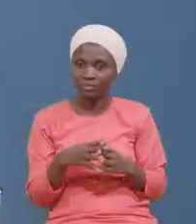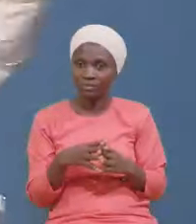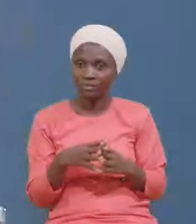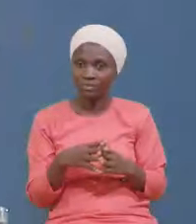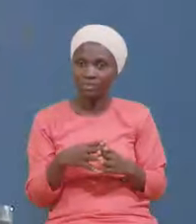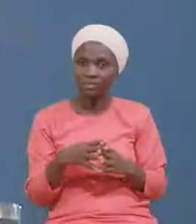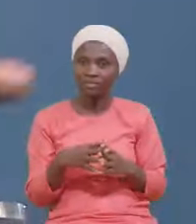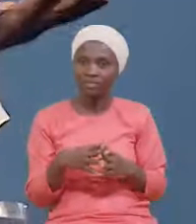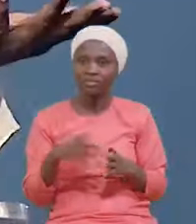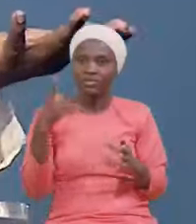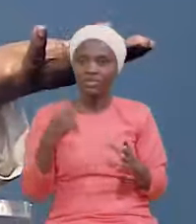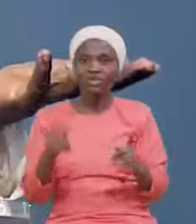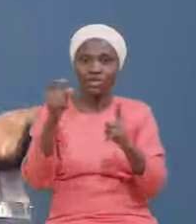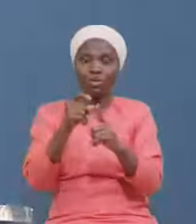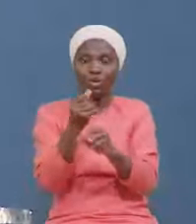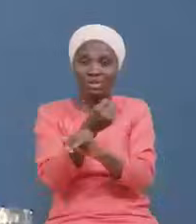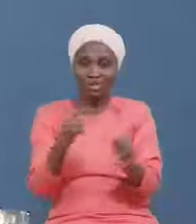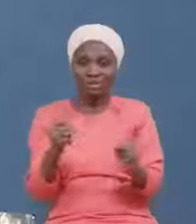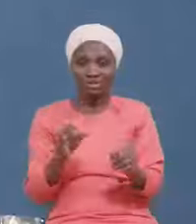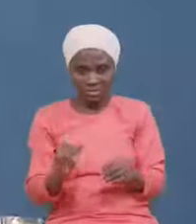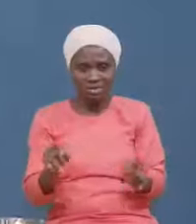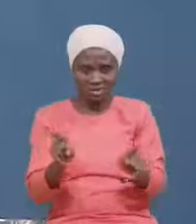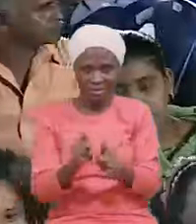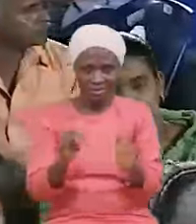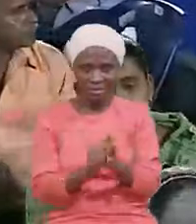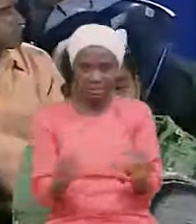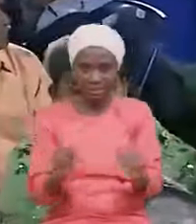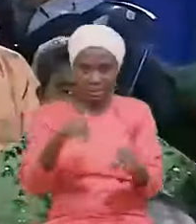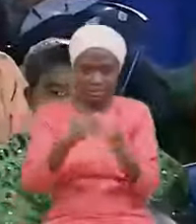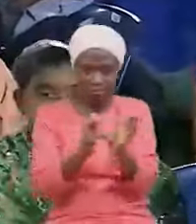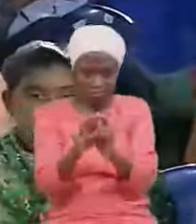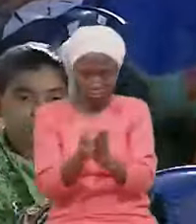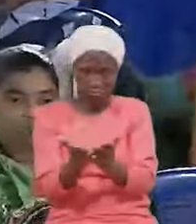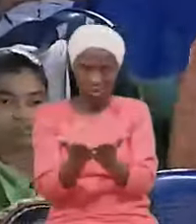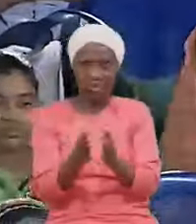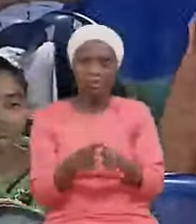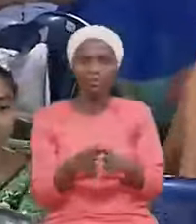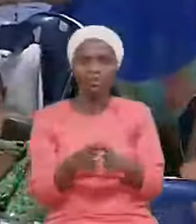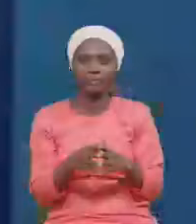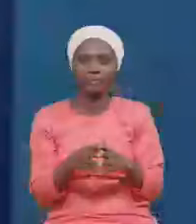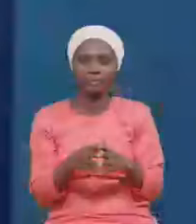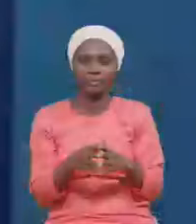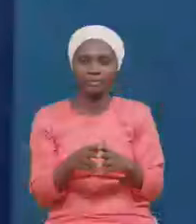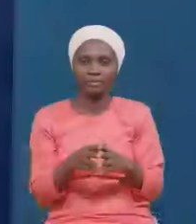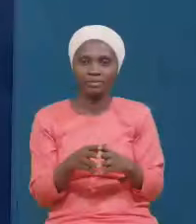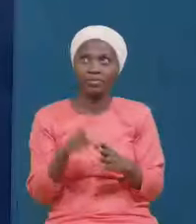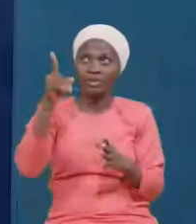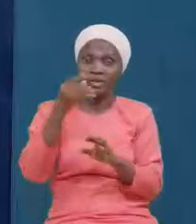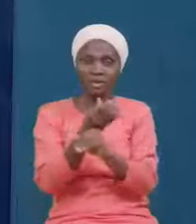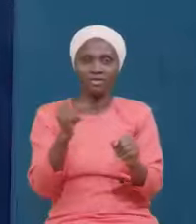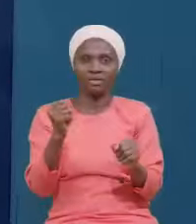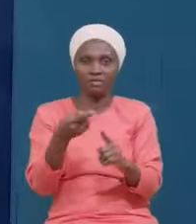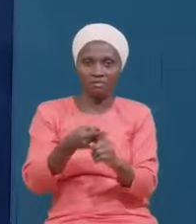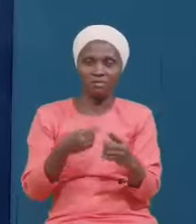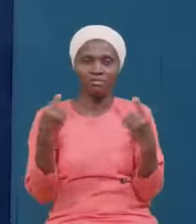The word save is used like that in the Bible. దేవుని యొక్క వాక్యంలో అలాగే చెప్పబడ్డ సంఘటనలు ఉన్నాయి. He saves from